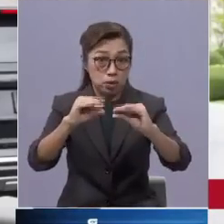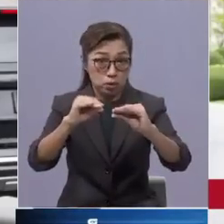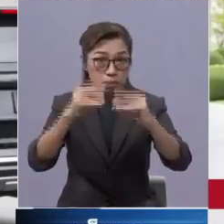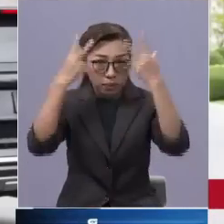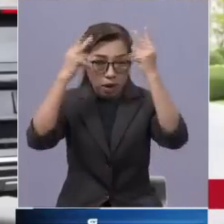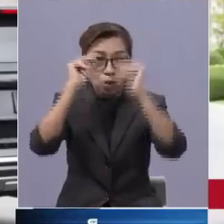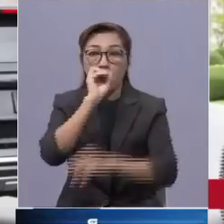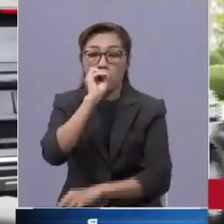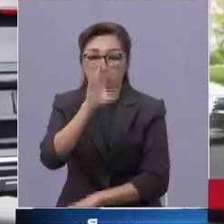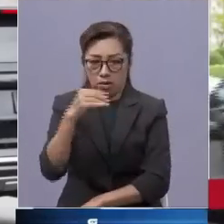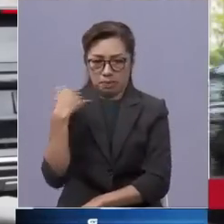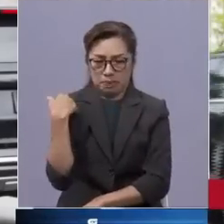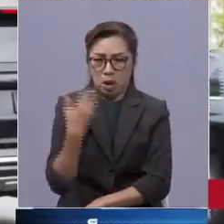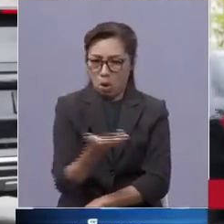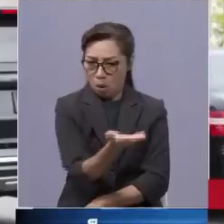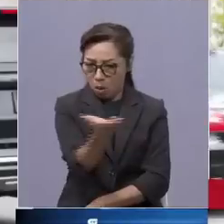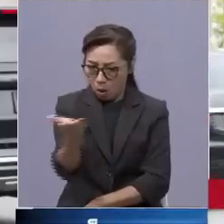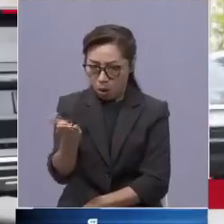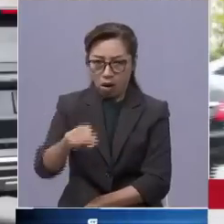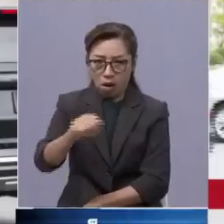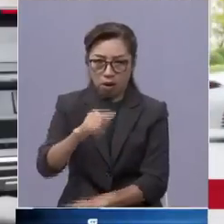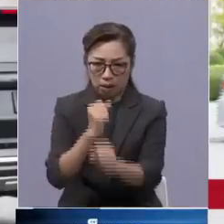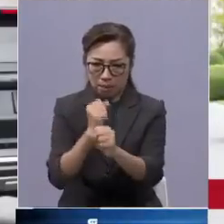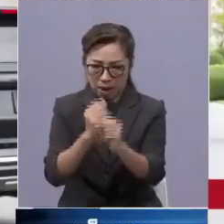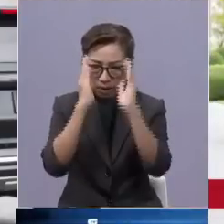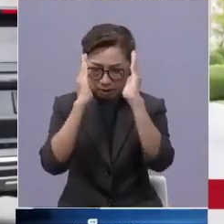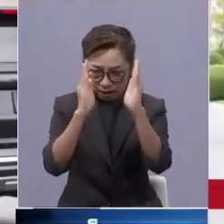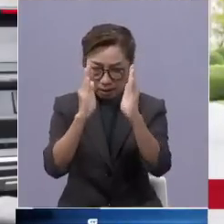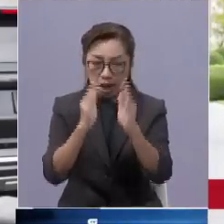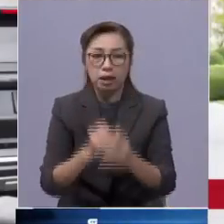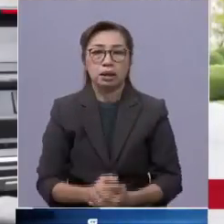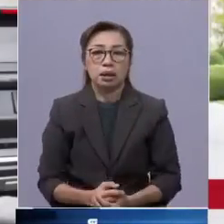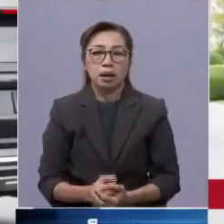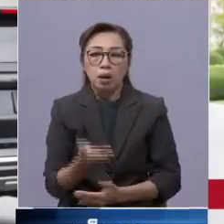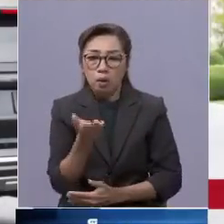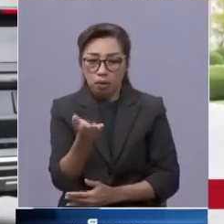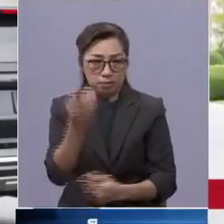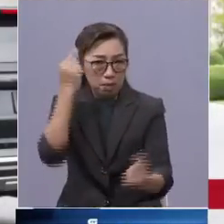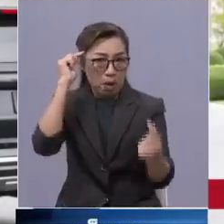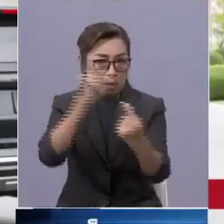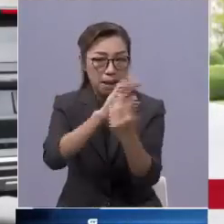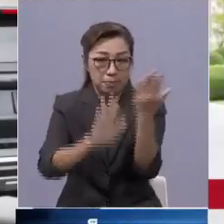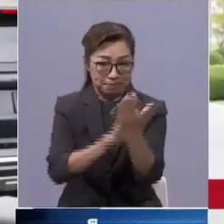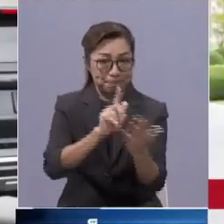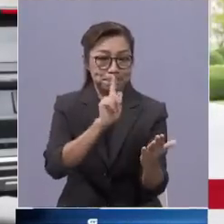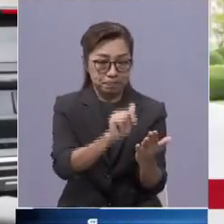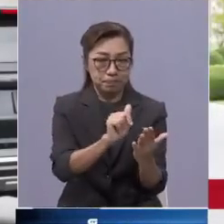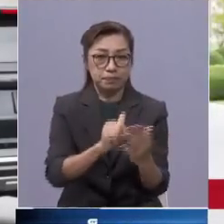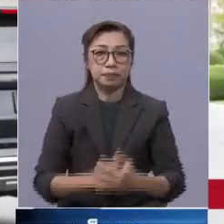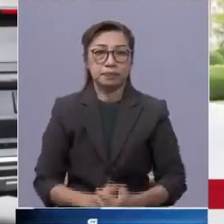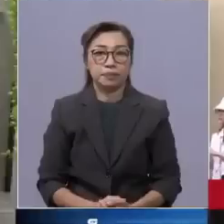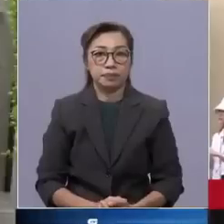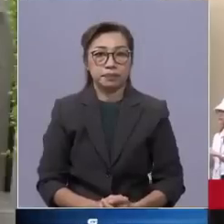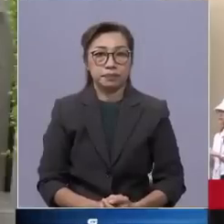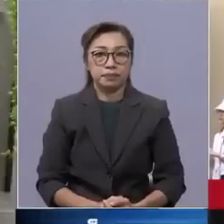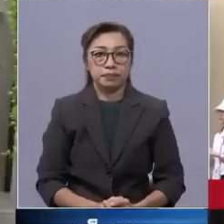เศษวันนี้นะครับว่าขอให้ทุกคนนั้นตั้งใจทำงานนะครับแล้วก็ทำเพื่อบ้านเมืองเป็นหลักครับ